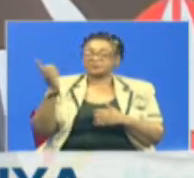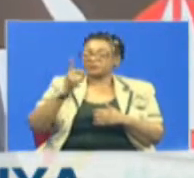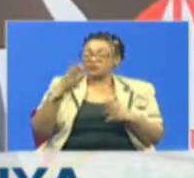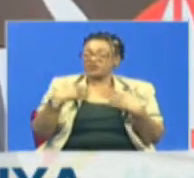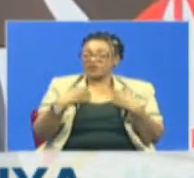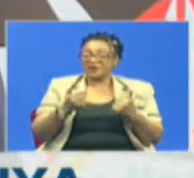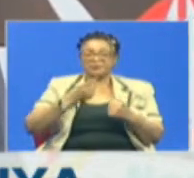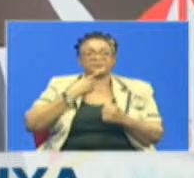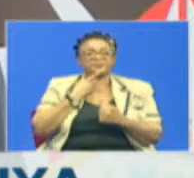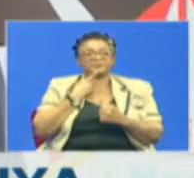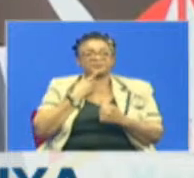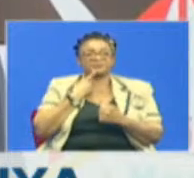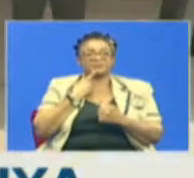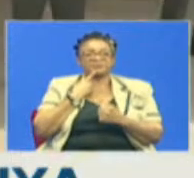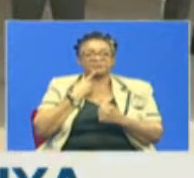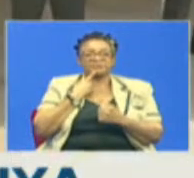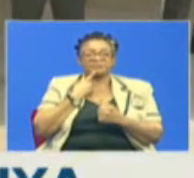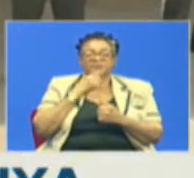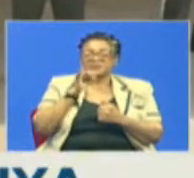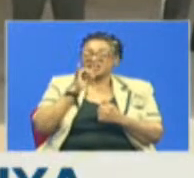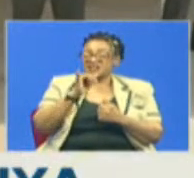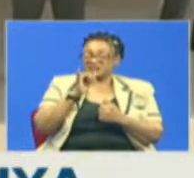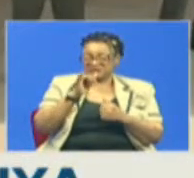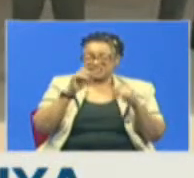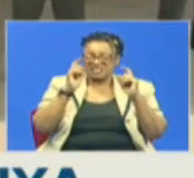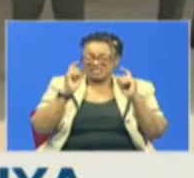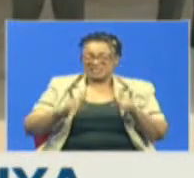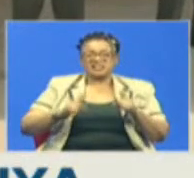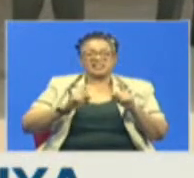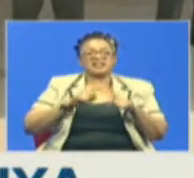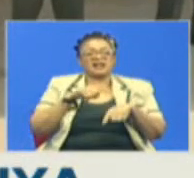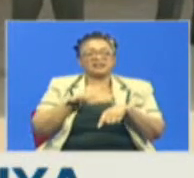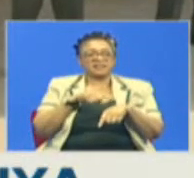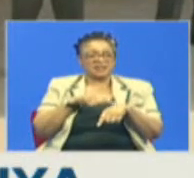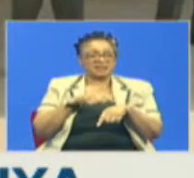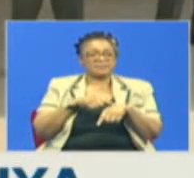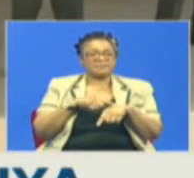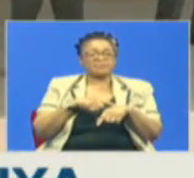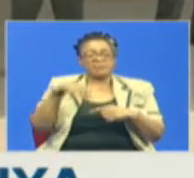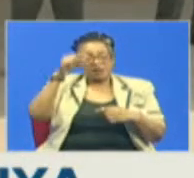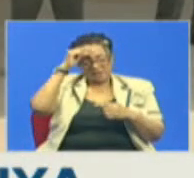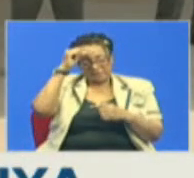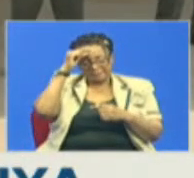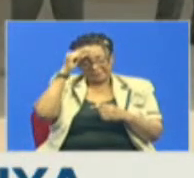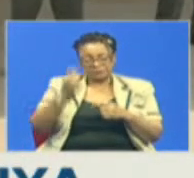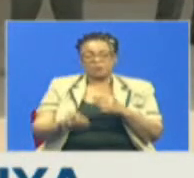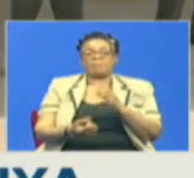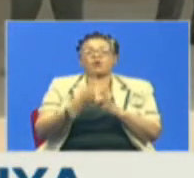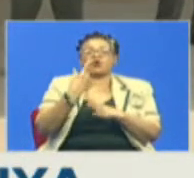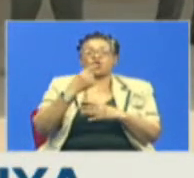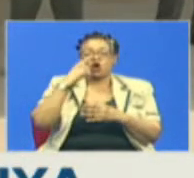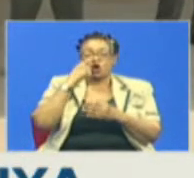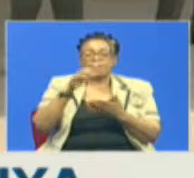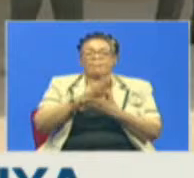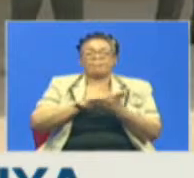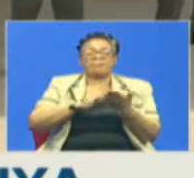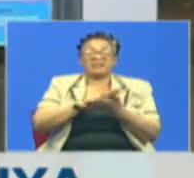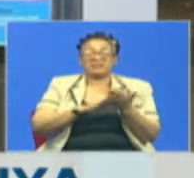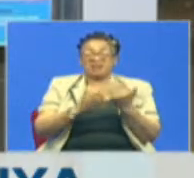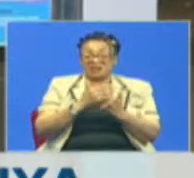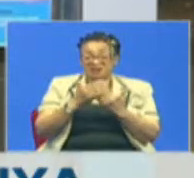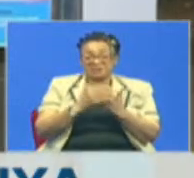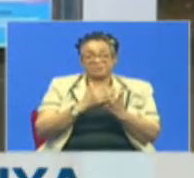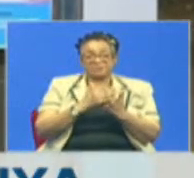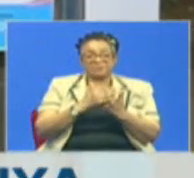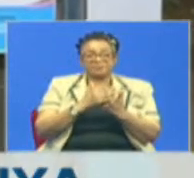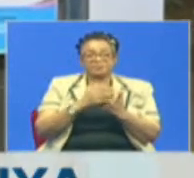kuwa shughuli ya uhamasishaji inahitajika hasa wakati huu ambapo serikali inaanzisha huduma za uangalizi wa wagonjwa nyumbani